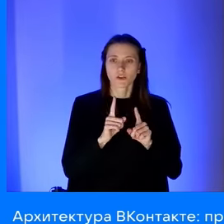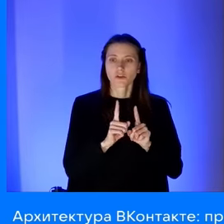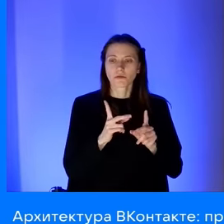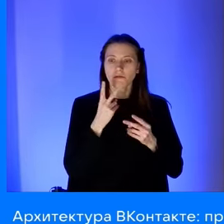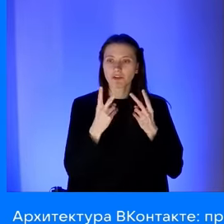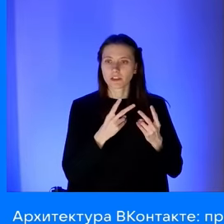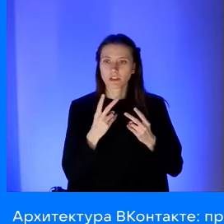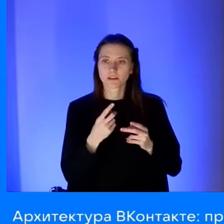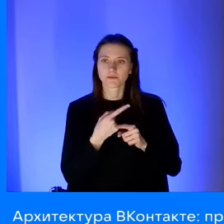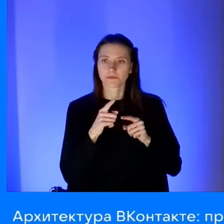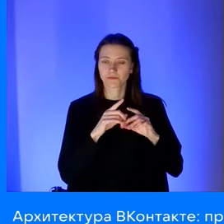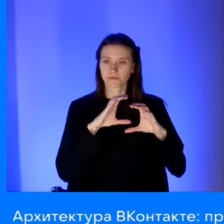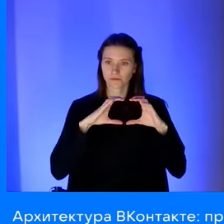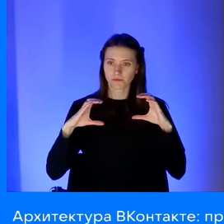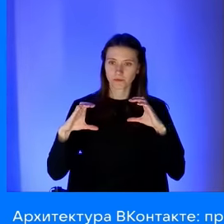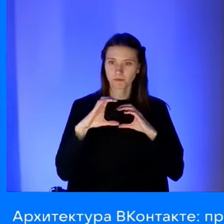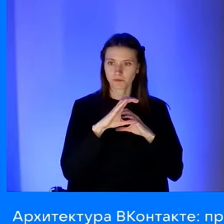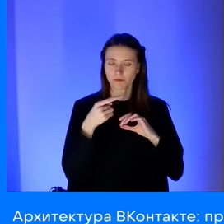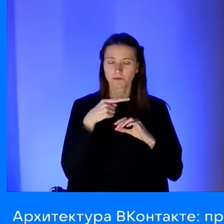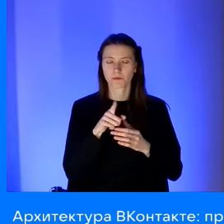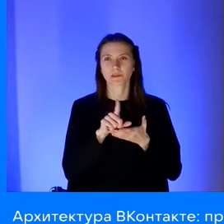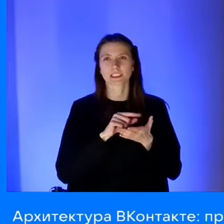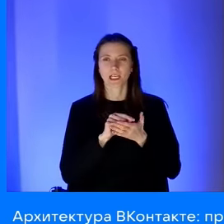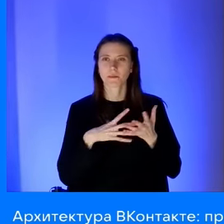используется для записи всех